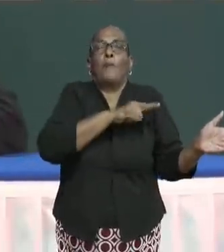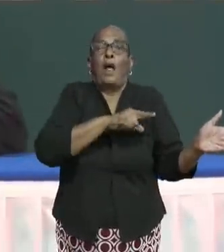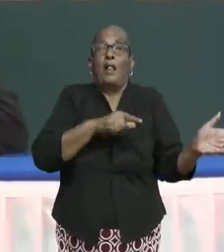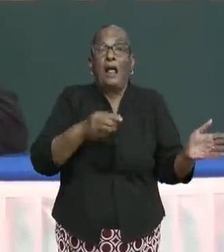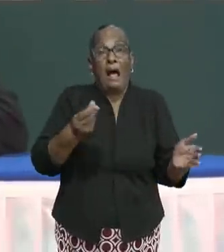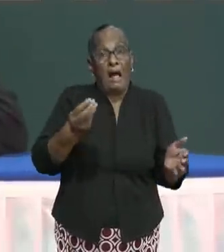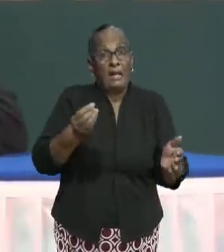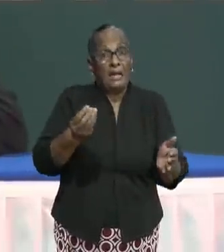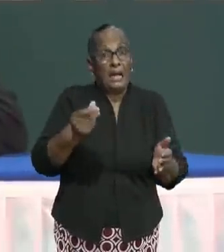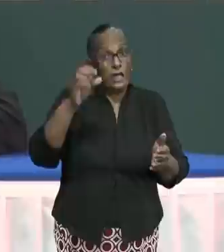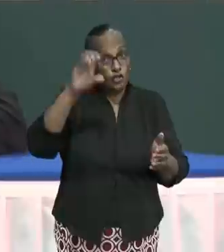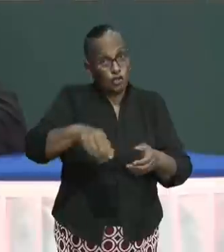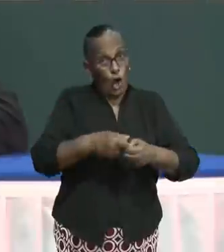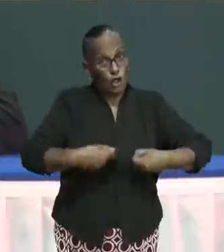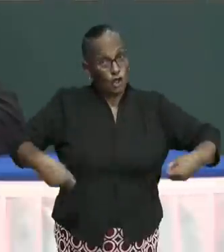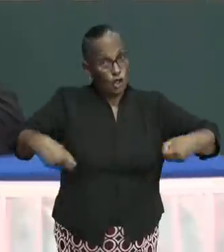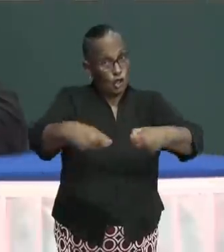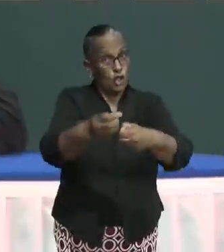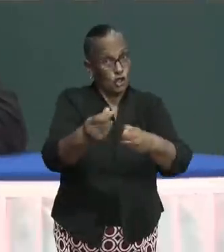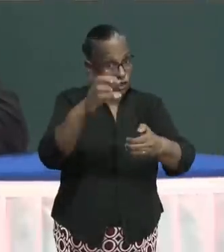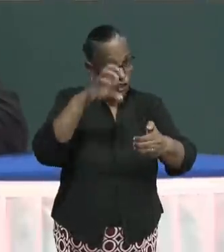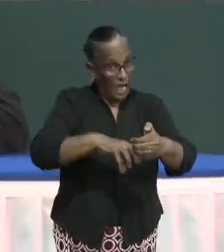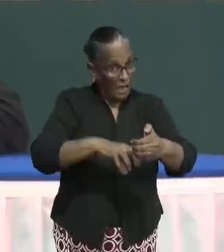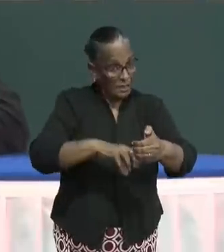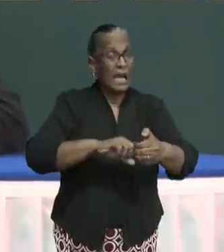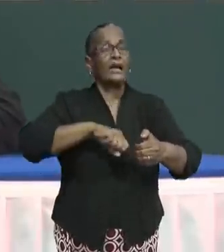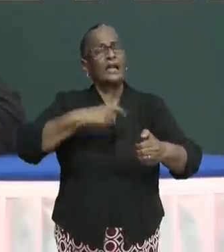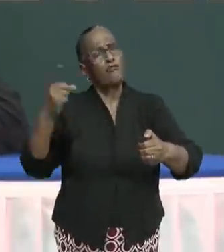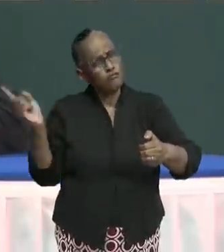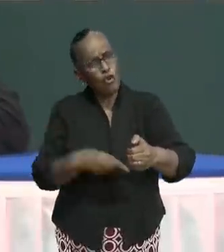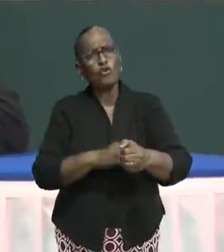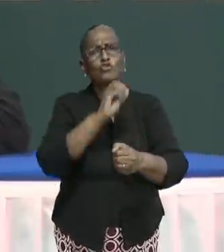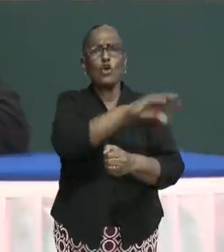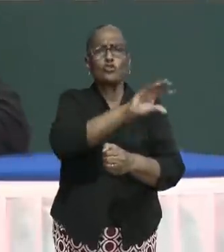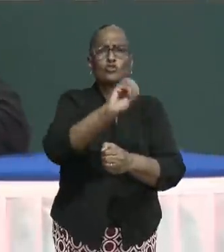onze rekening, is het binnen de kortste keer op uw rekening,